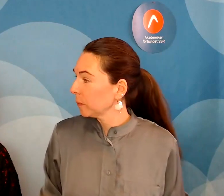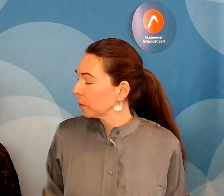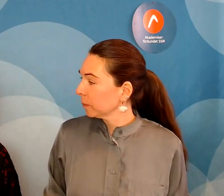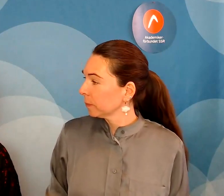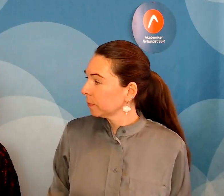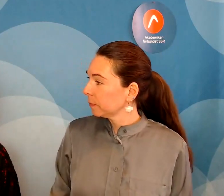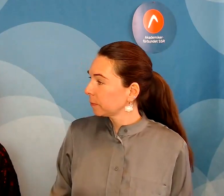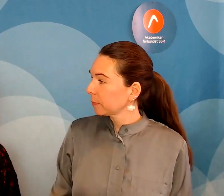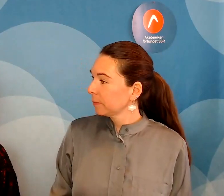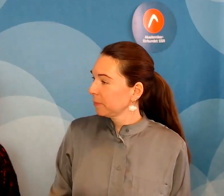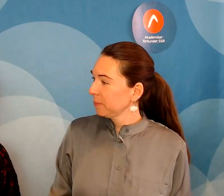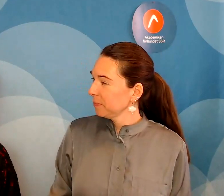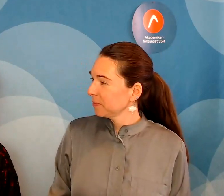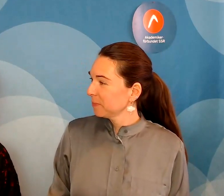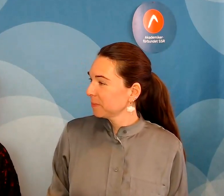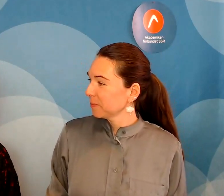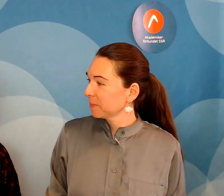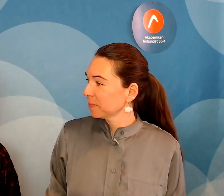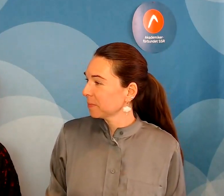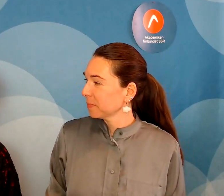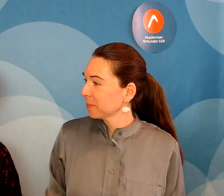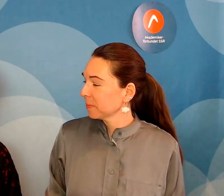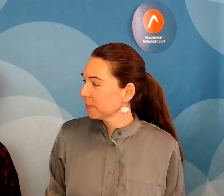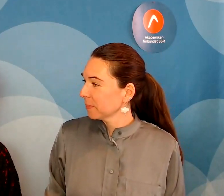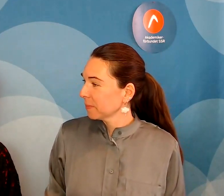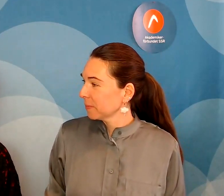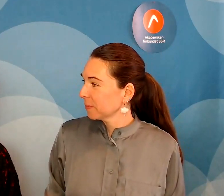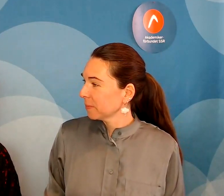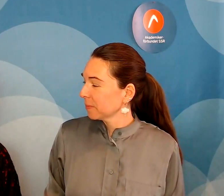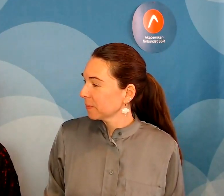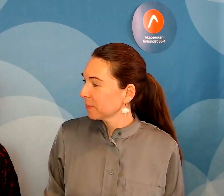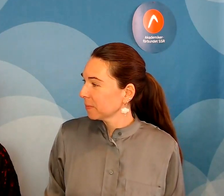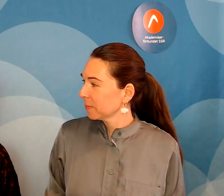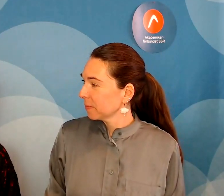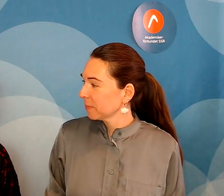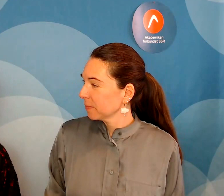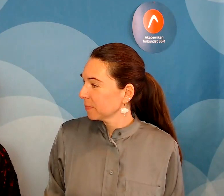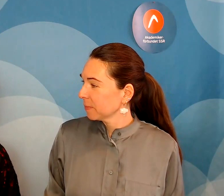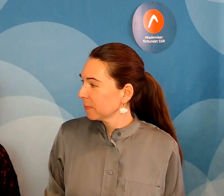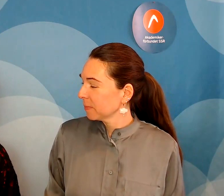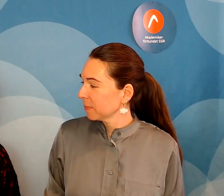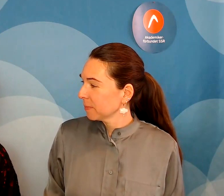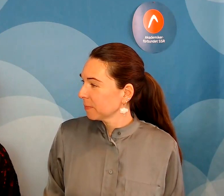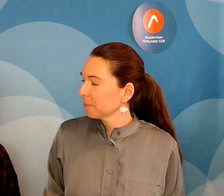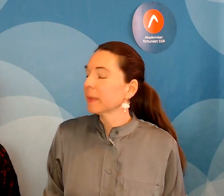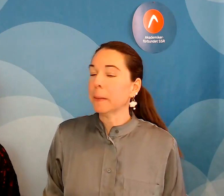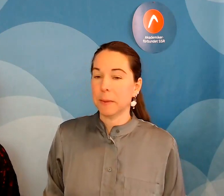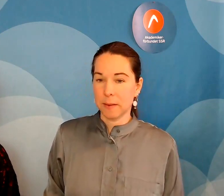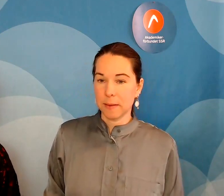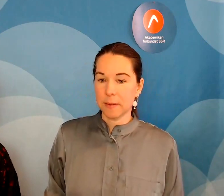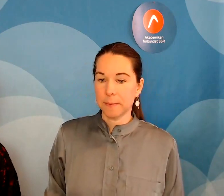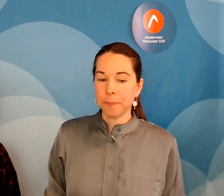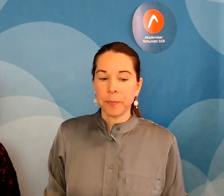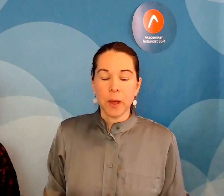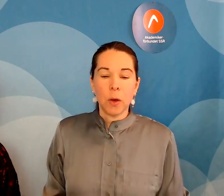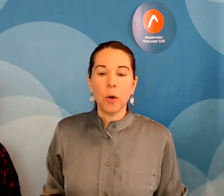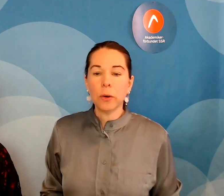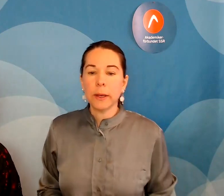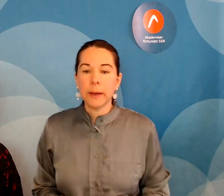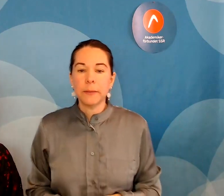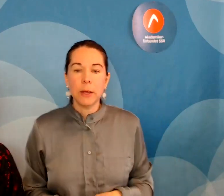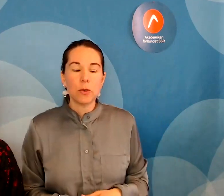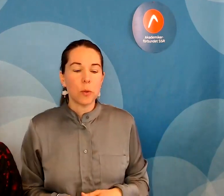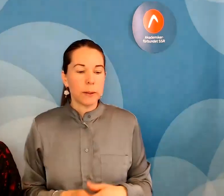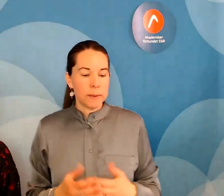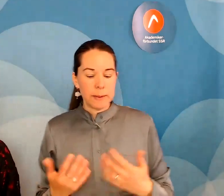Malin att ta er in i just det här seminariet om åldersdiskriminering. Precis.